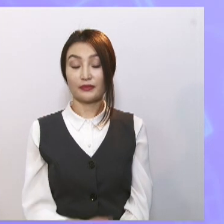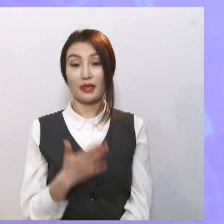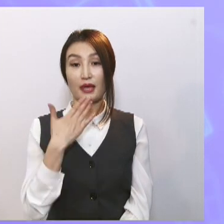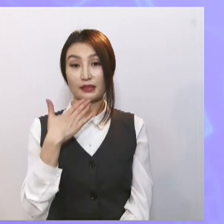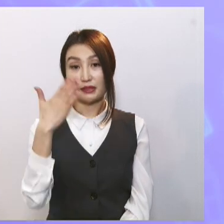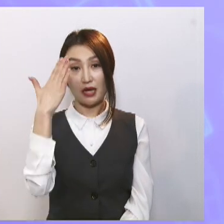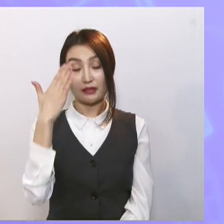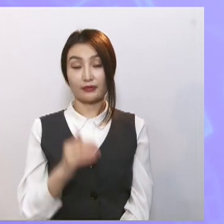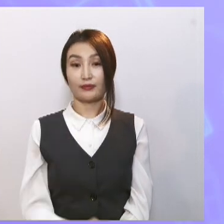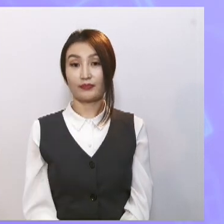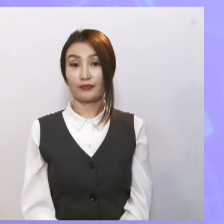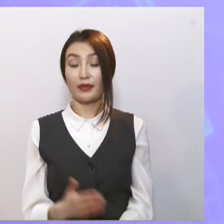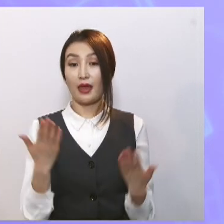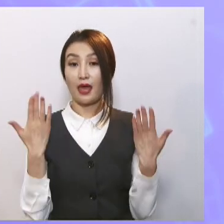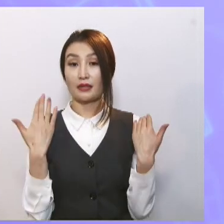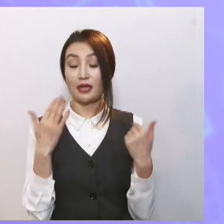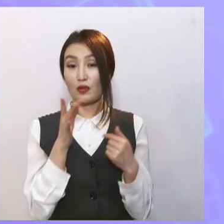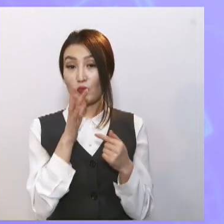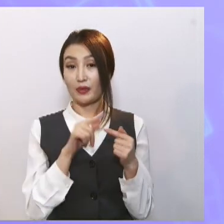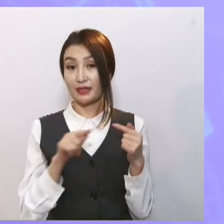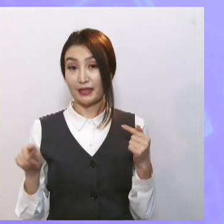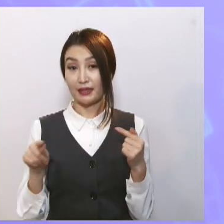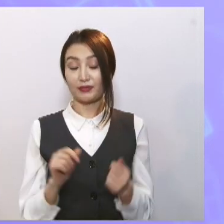Жай. Эс алуу мезгили.